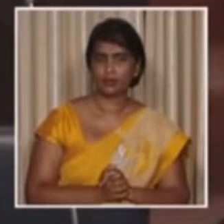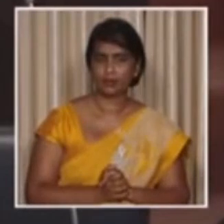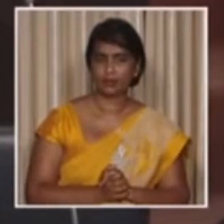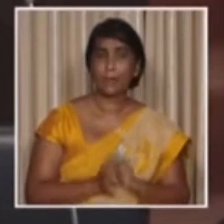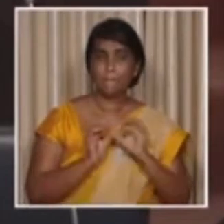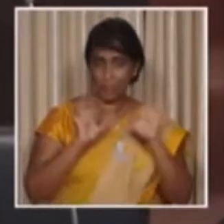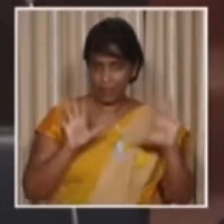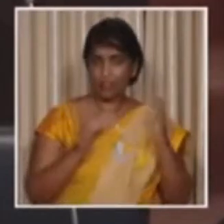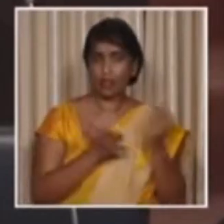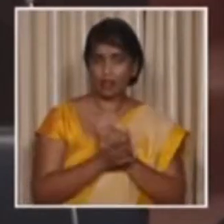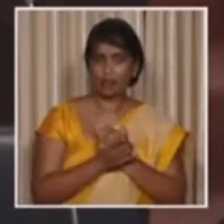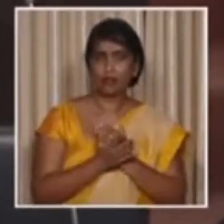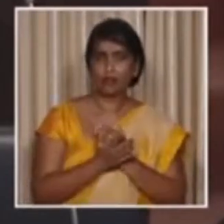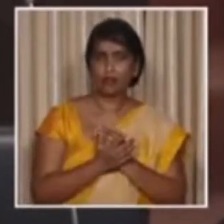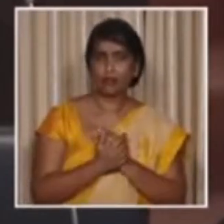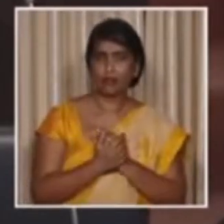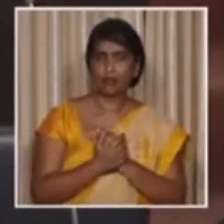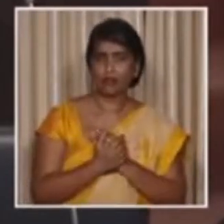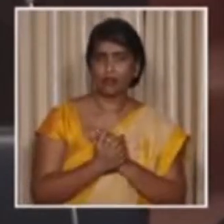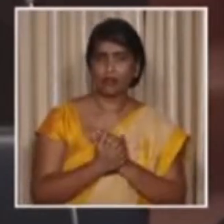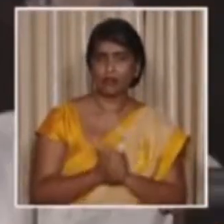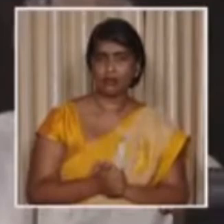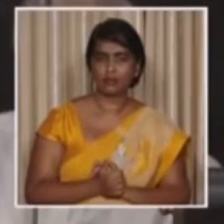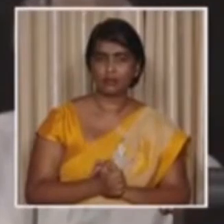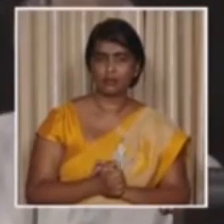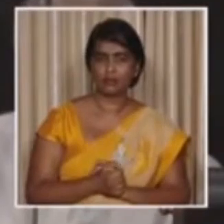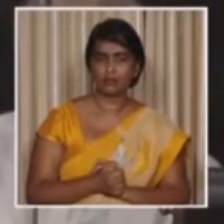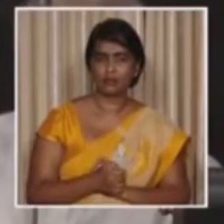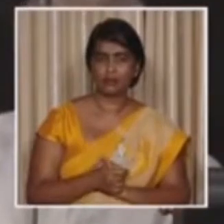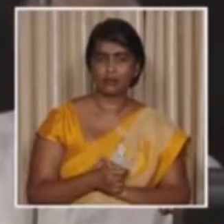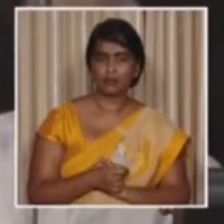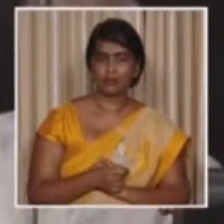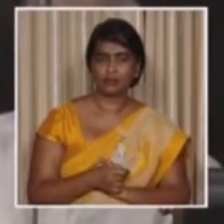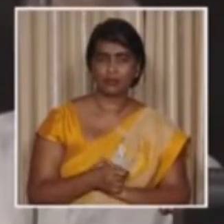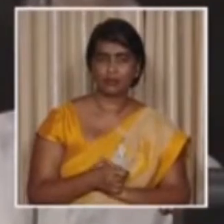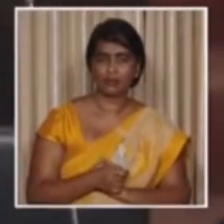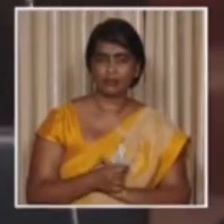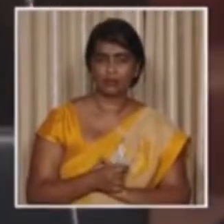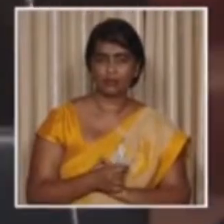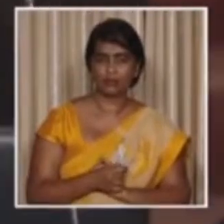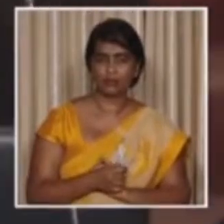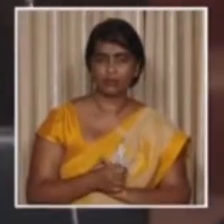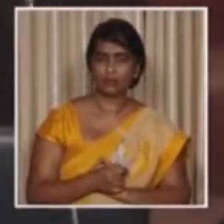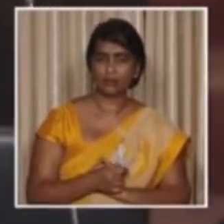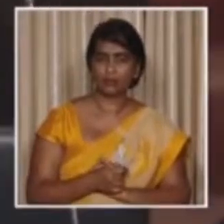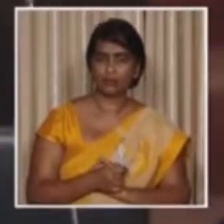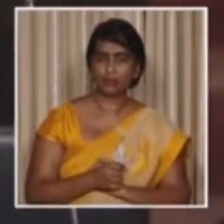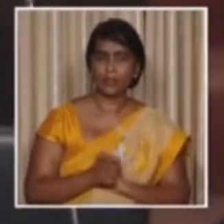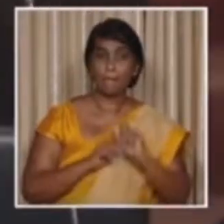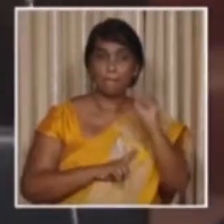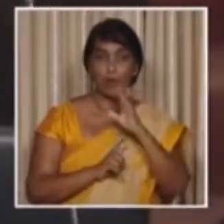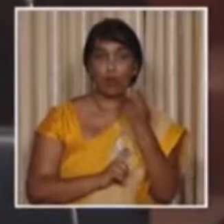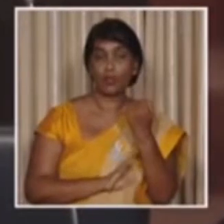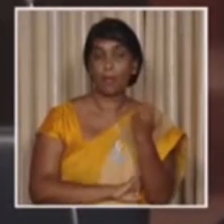තියෙනවා අනික අනික එතකොට නෑ මම ප්ලීස් අනික අය වාඩි වෙන්න මම පිළිතුරු දෙන්න ප්ලීස් කිව්වා පාර්ලිමේන්තුවට තමයි